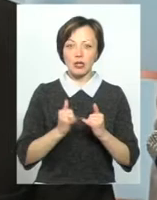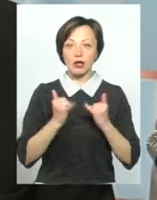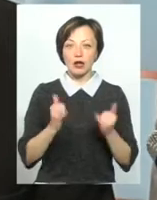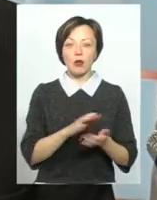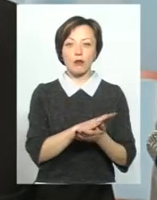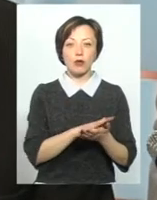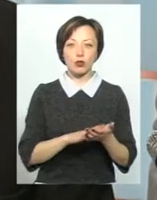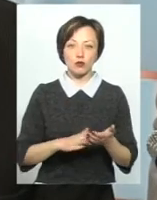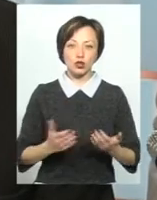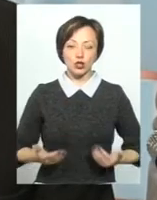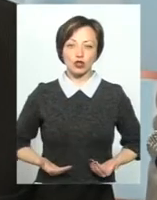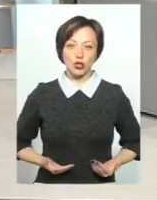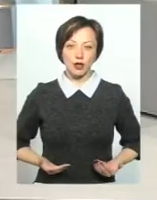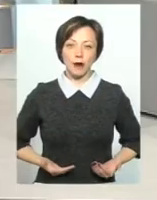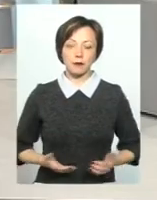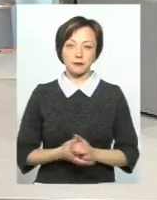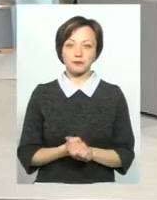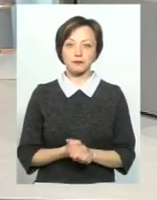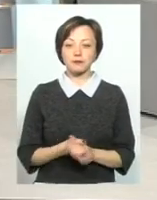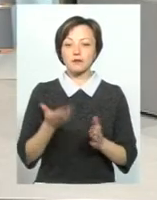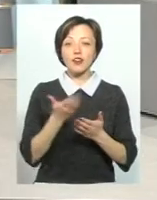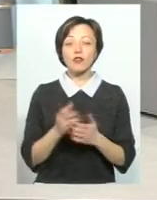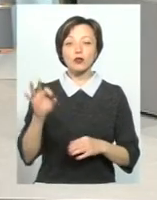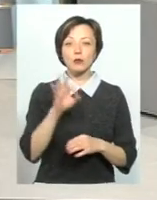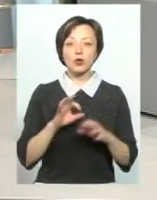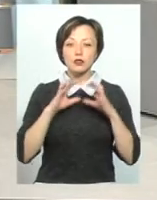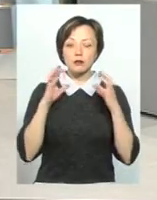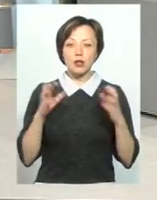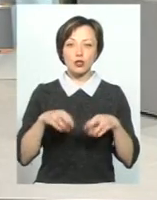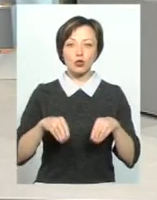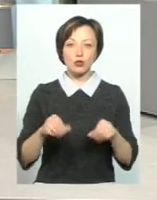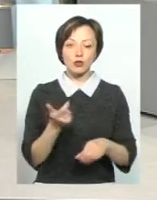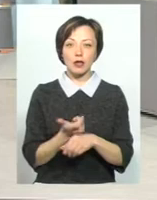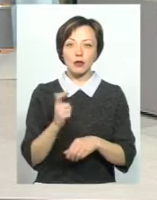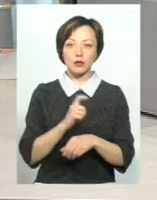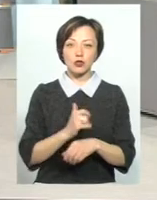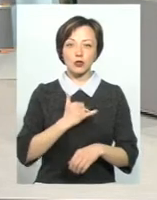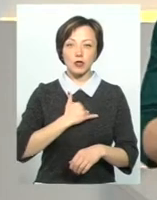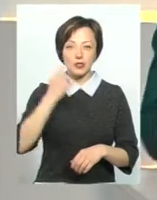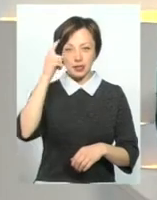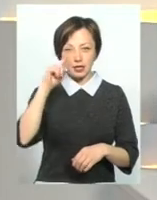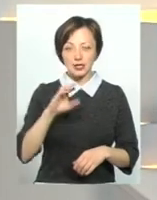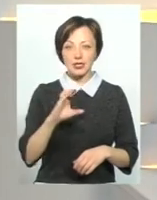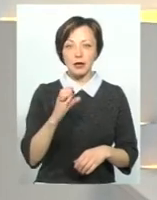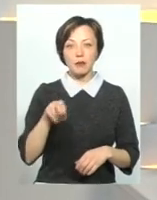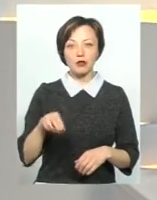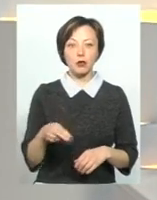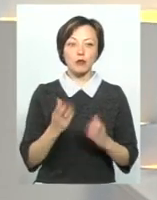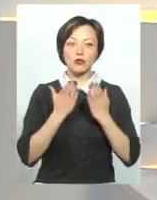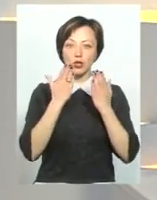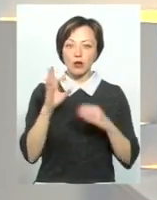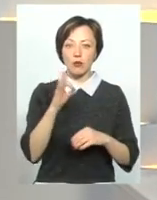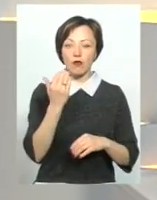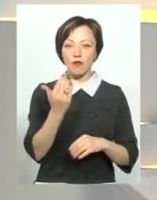продовження життя. Ну, от про збереження ґрунту, напевно, найбільше у нас знає Сергій Платонович. От прочитала про